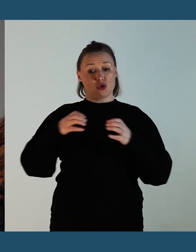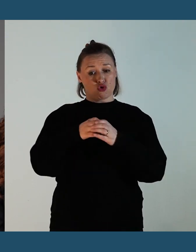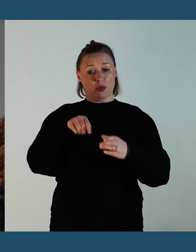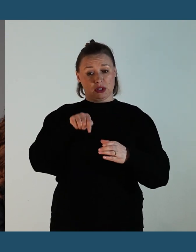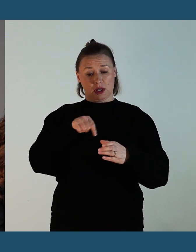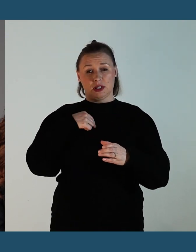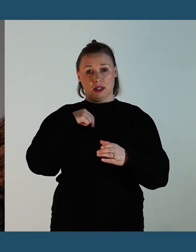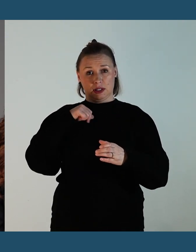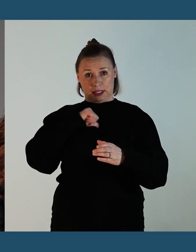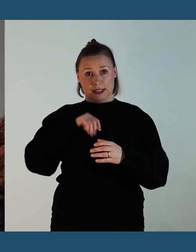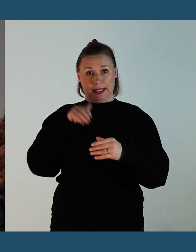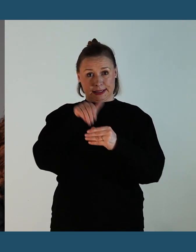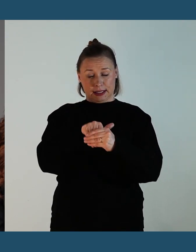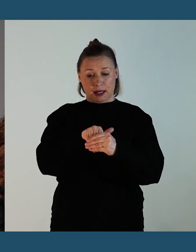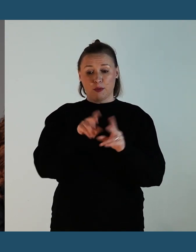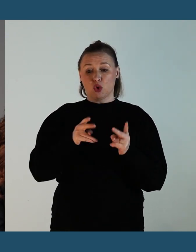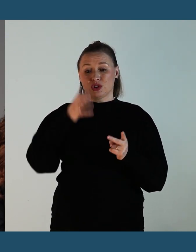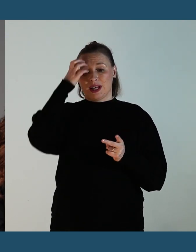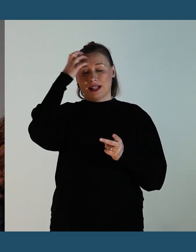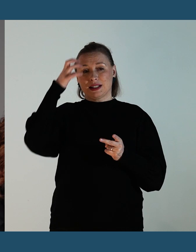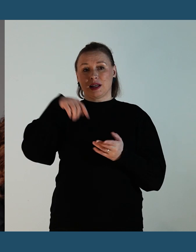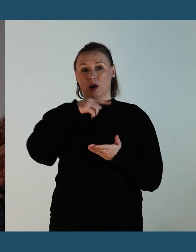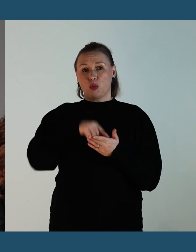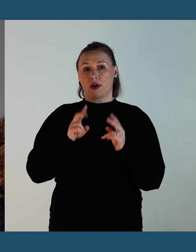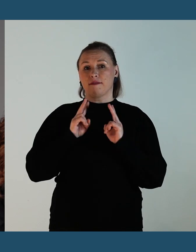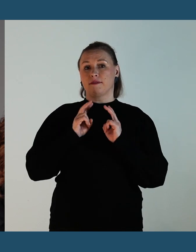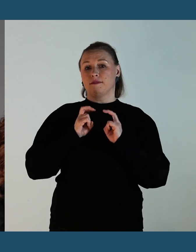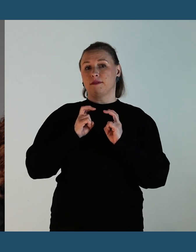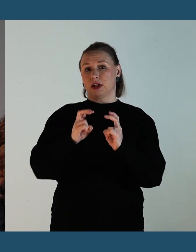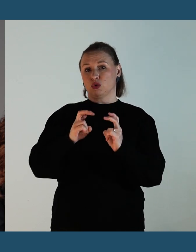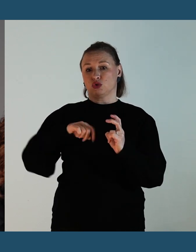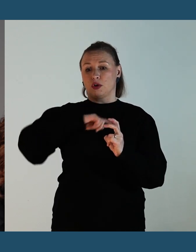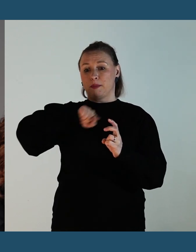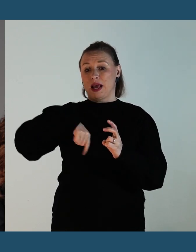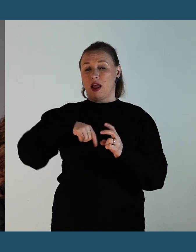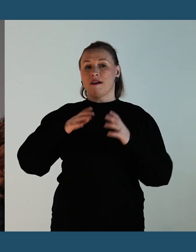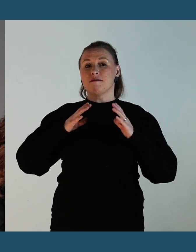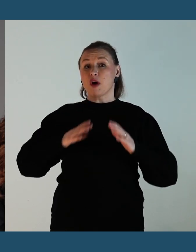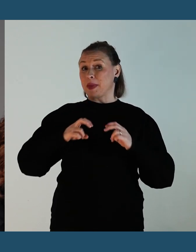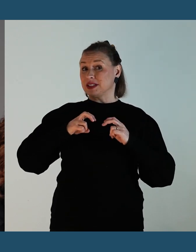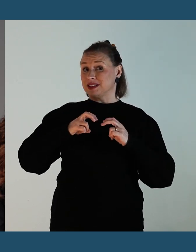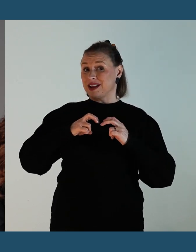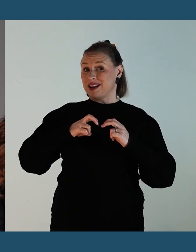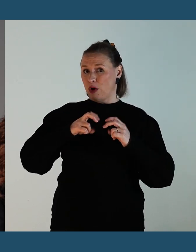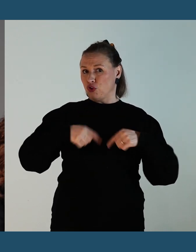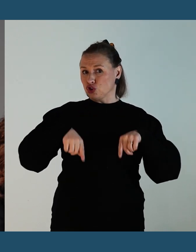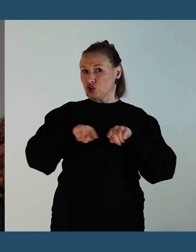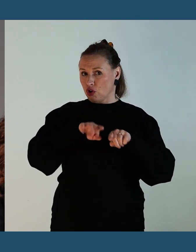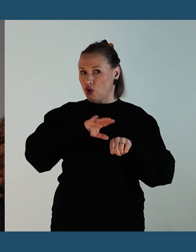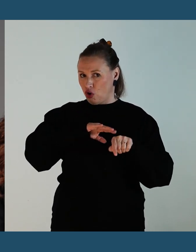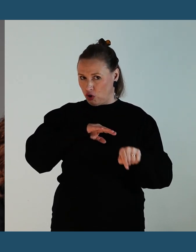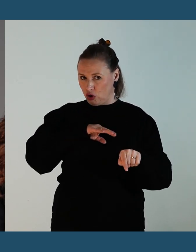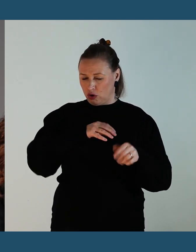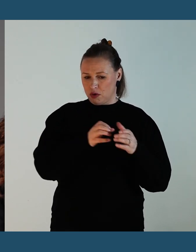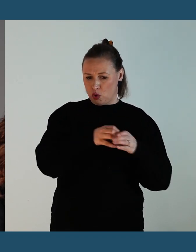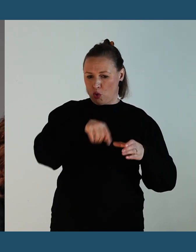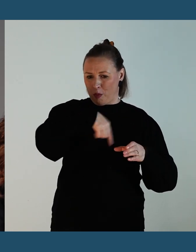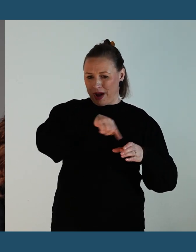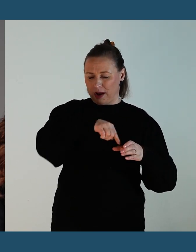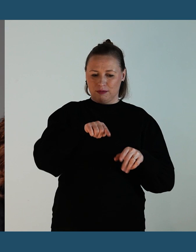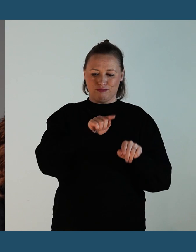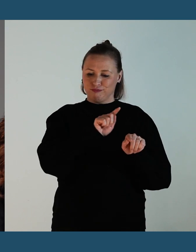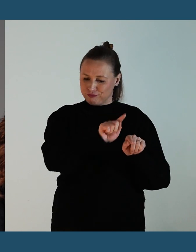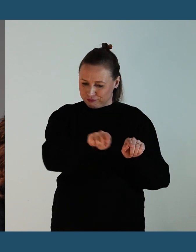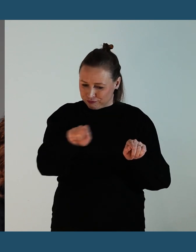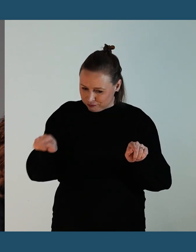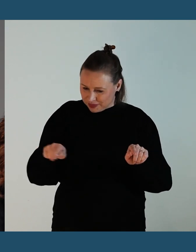ryhmässä ja sitten meillä on Helsingin kaupunginvaltuustossa on vammaisneuvosto ja se on erittäin tärkeää, mutta se ei riitä, vaan